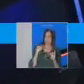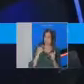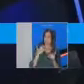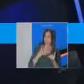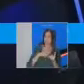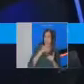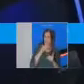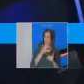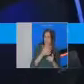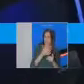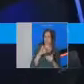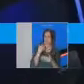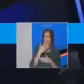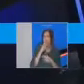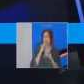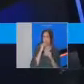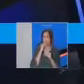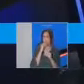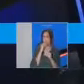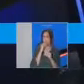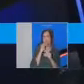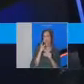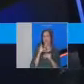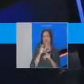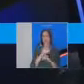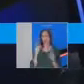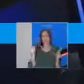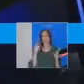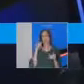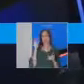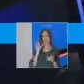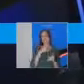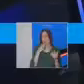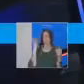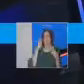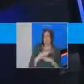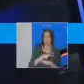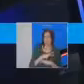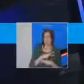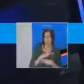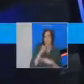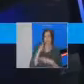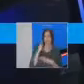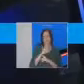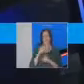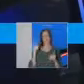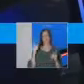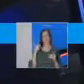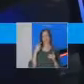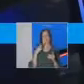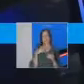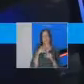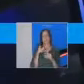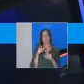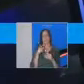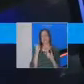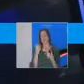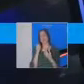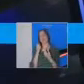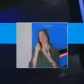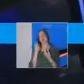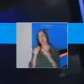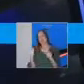וכו', ואני כן רוצה לשאול את השאלה, אחרי שכן דיברתי על different denominations ואנשים שלא מבינים מה זה different denominations or reforms